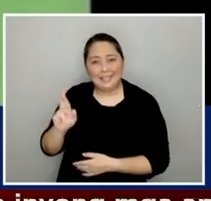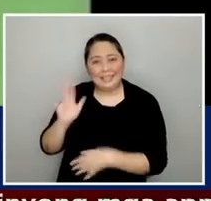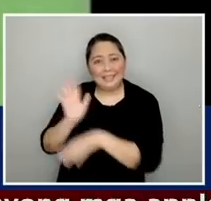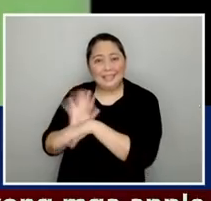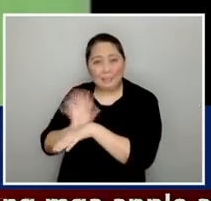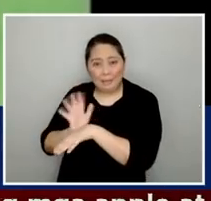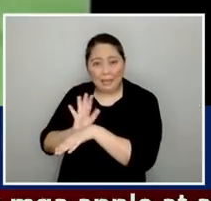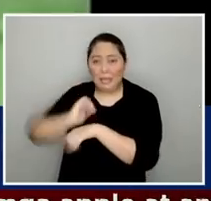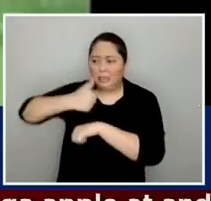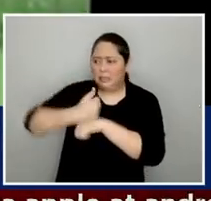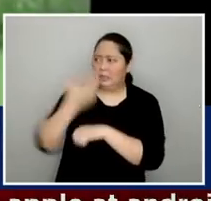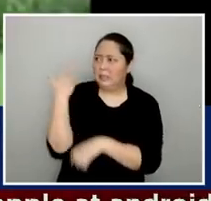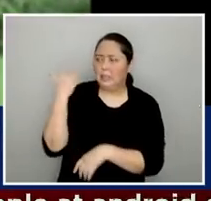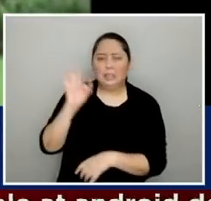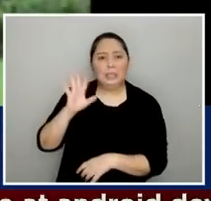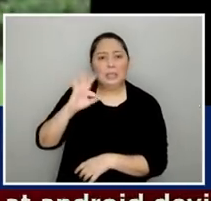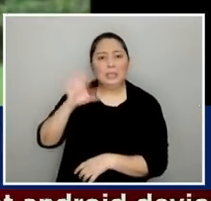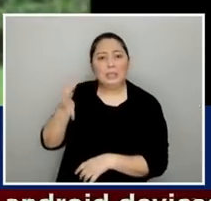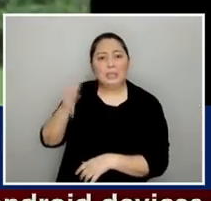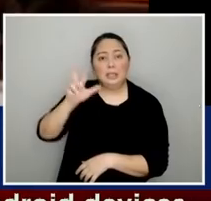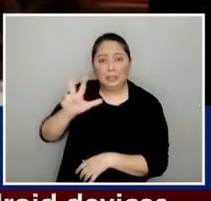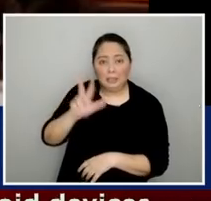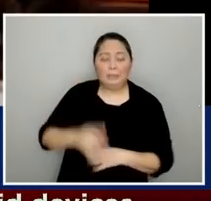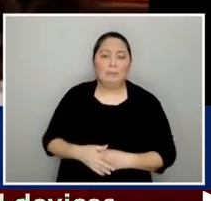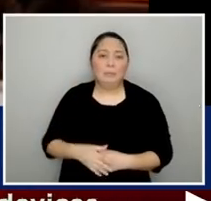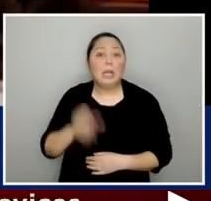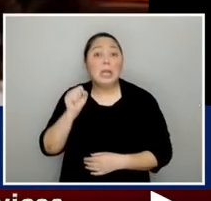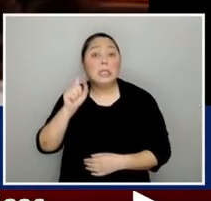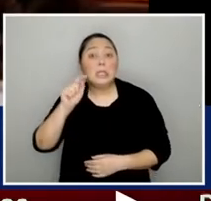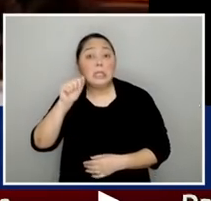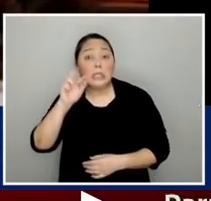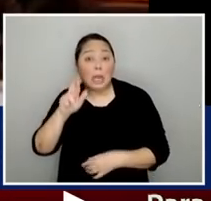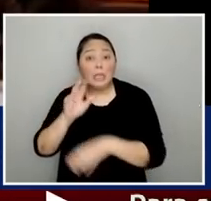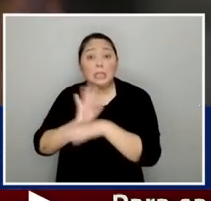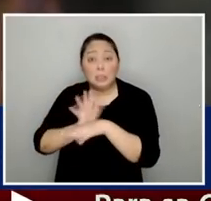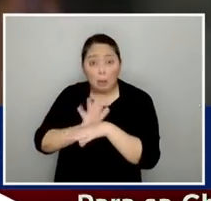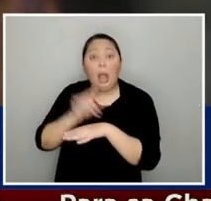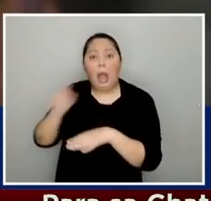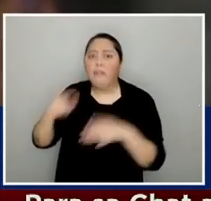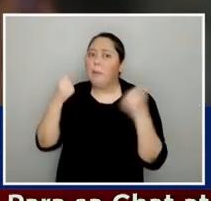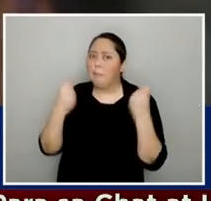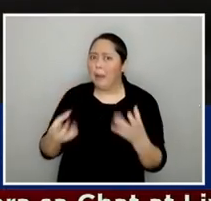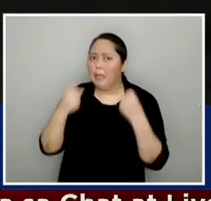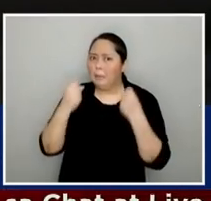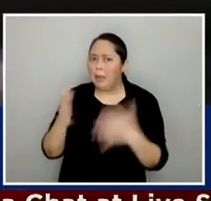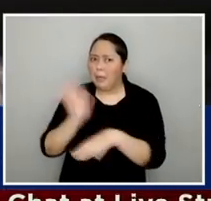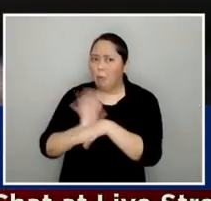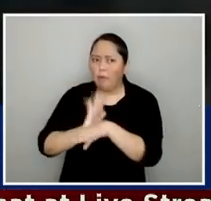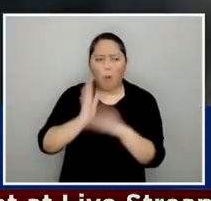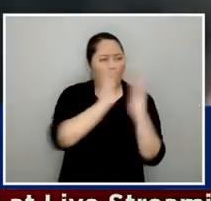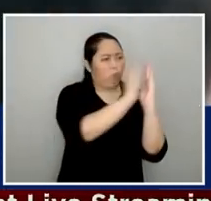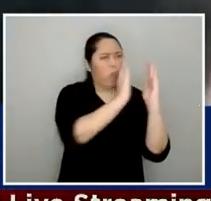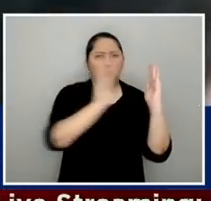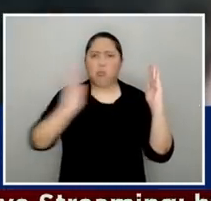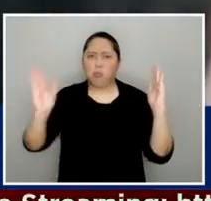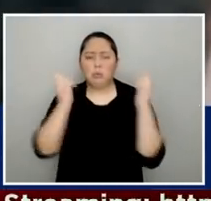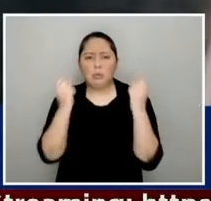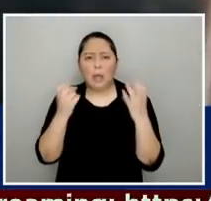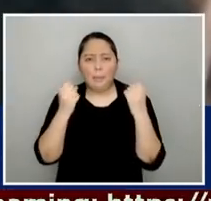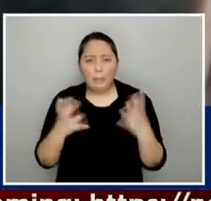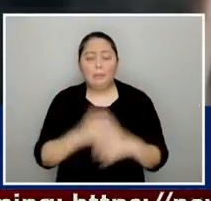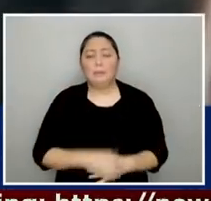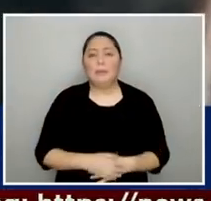Hawak ng Star Cinema ang isa sa pinakamayayamang movie library sa bansa tampok ang mga obrang nagpasaya at